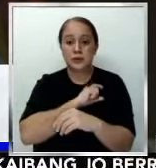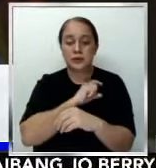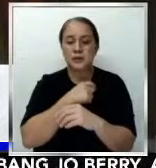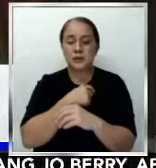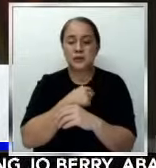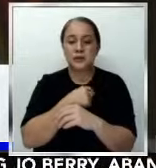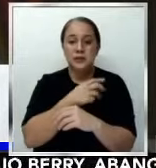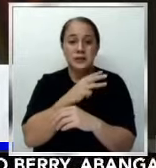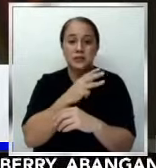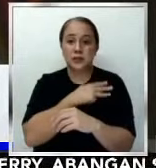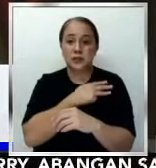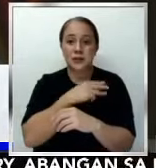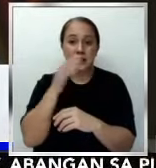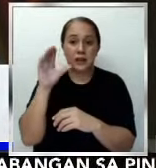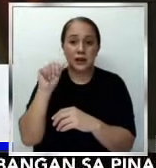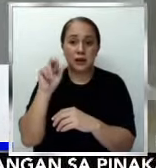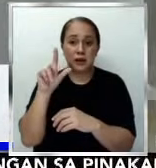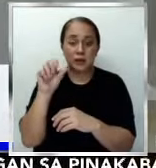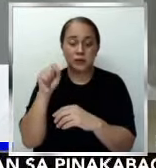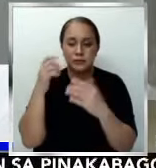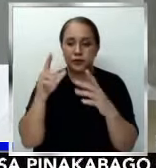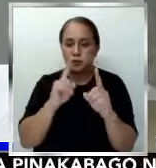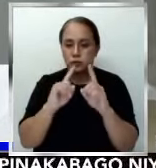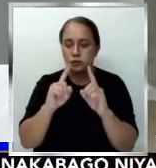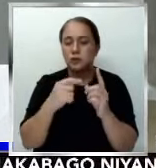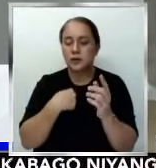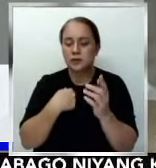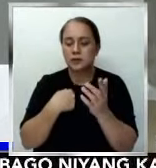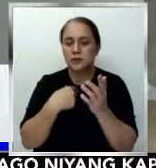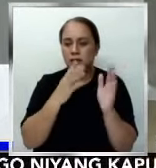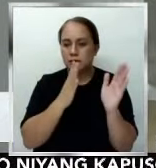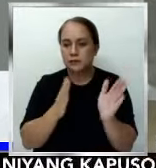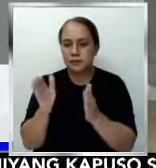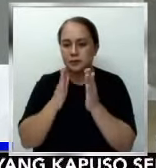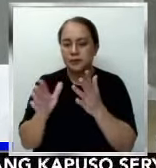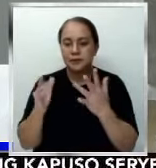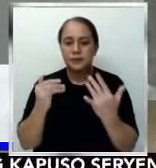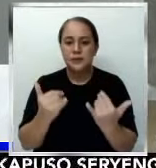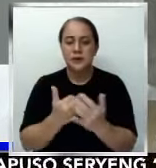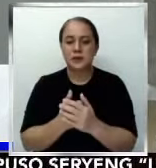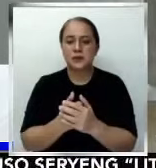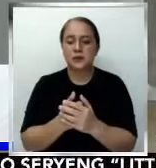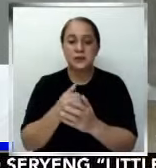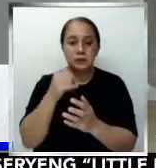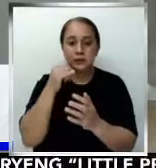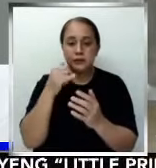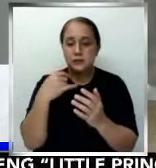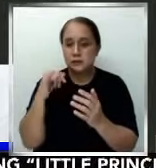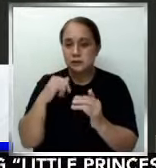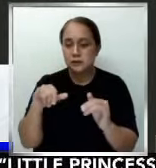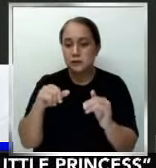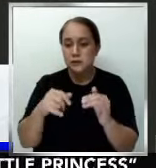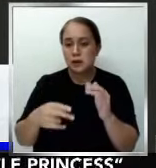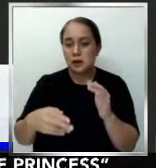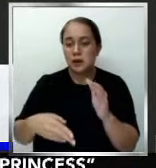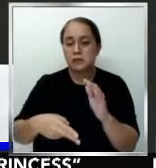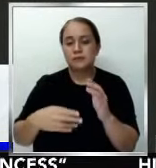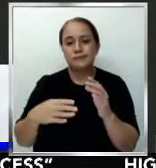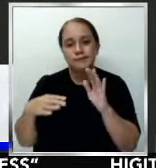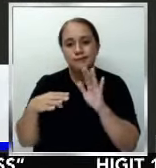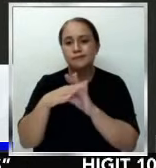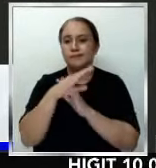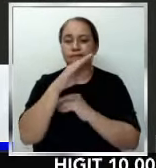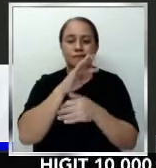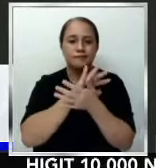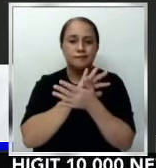dito. At naghanda na po sila. Ramdam maging sa Talk to the People kagabi ang panibagong pagsipa ng mga kaso ng COVID-19. Tatlo